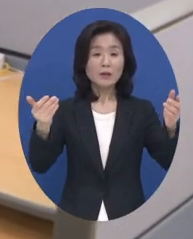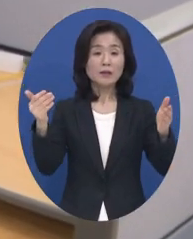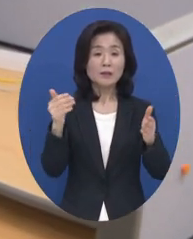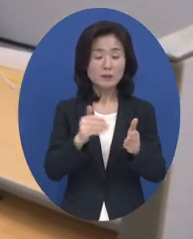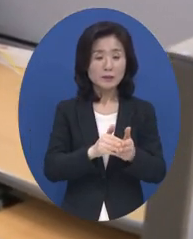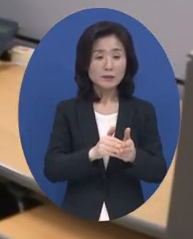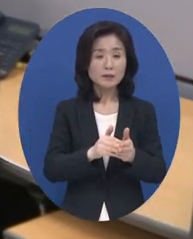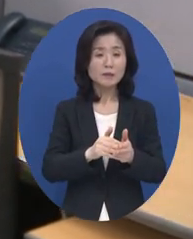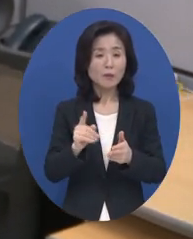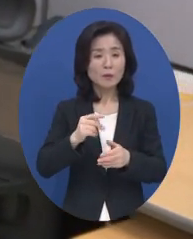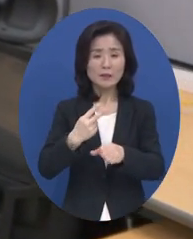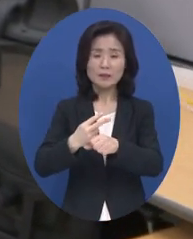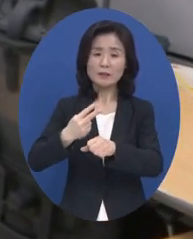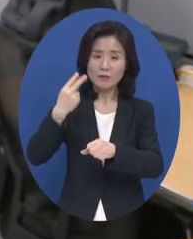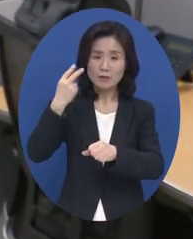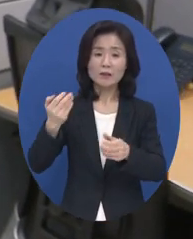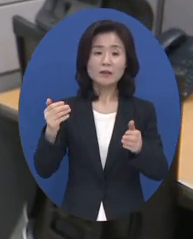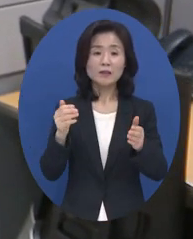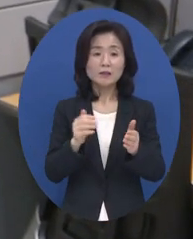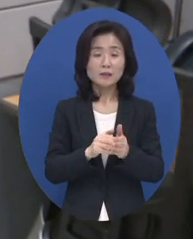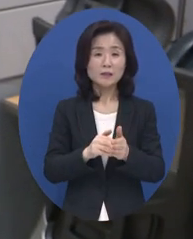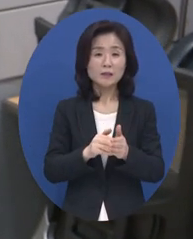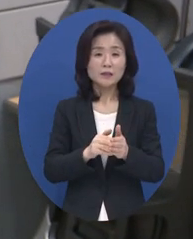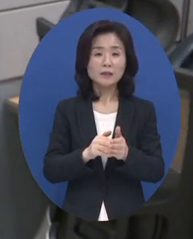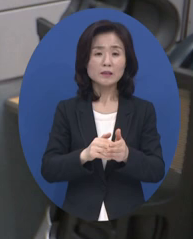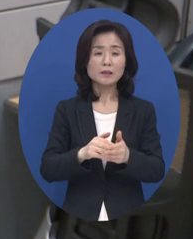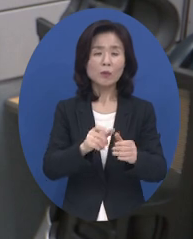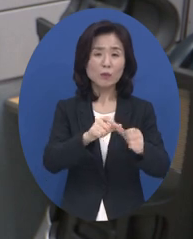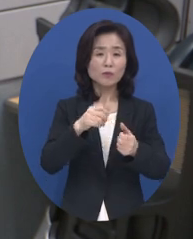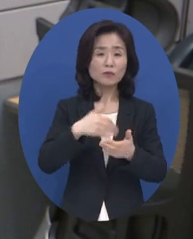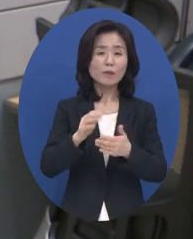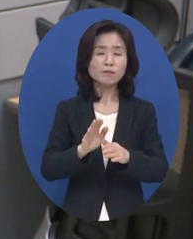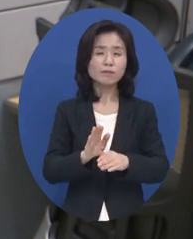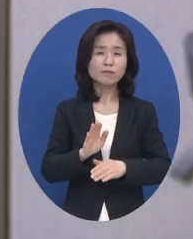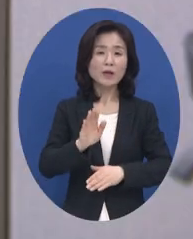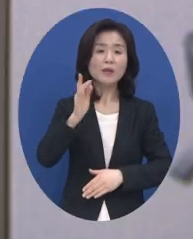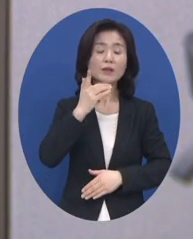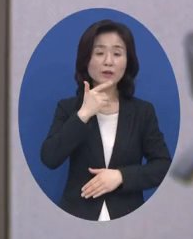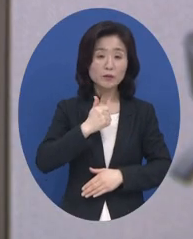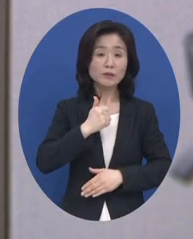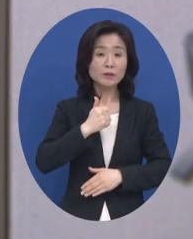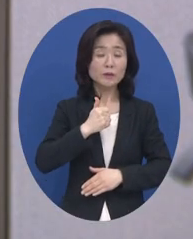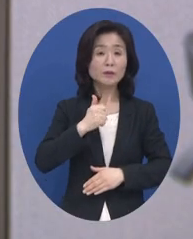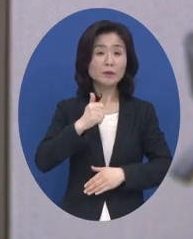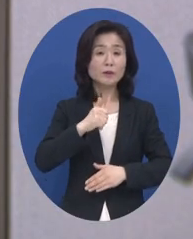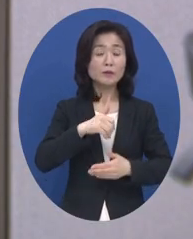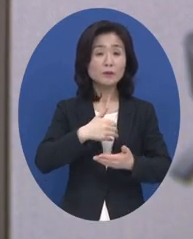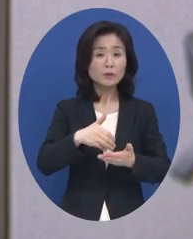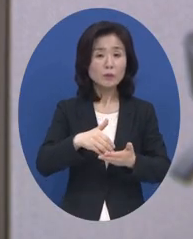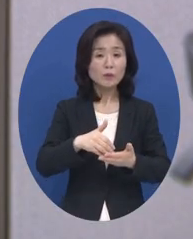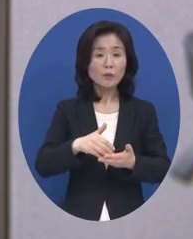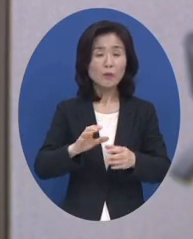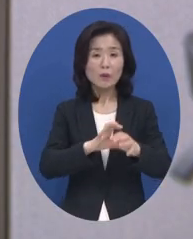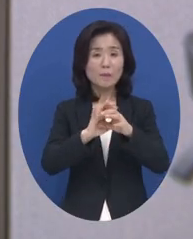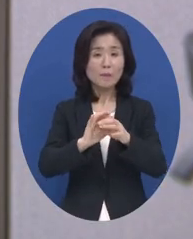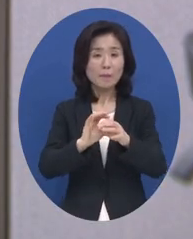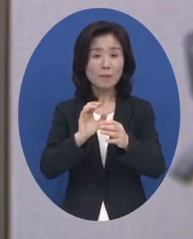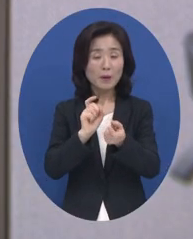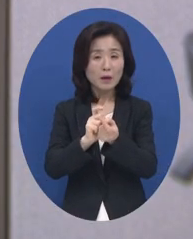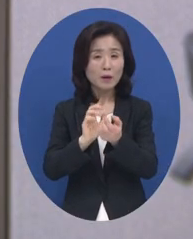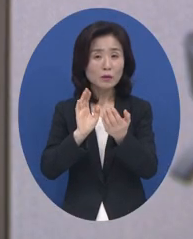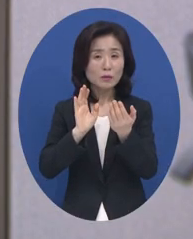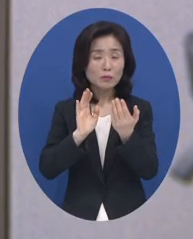2019년까지, 그러니까 재작년까지는 상승 추세를 보였던 고용 그래프도 코로나19 발생 후